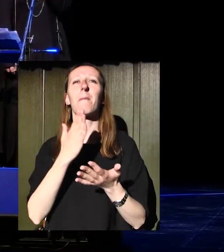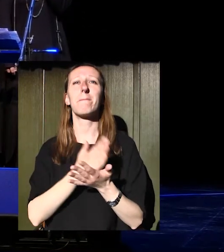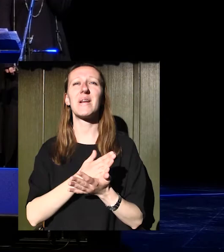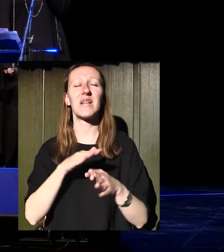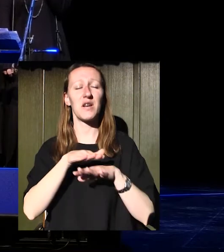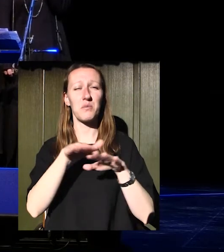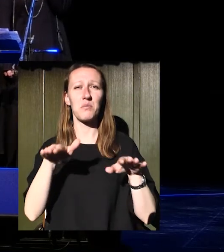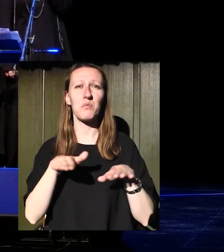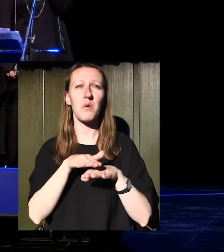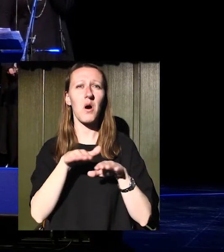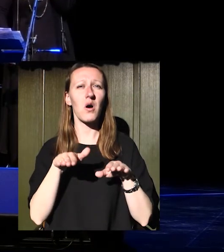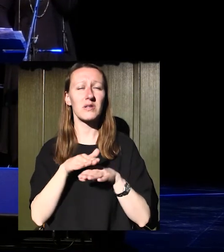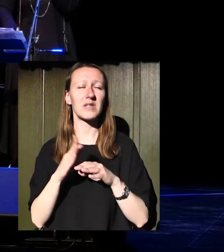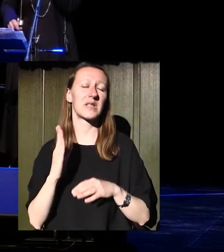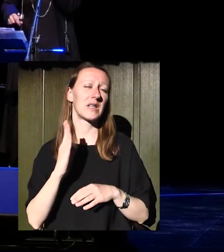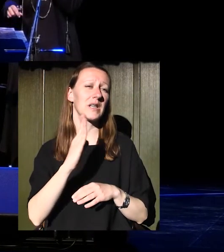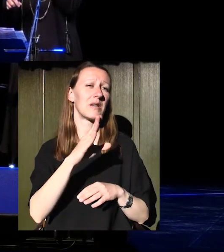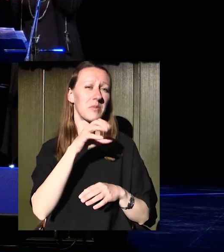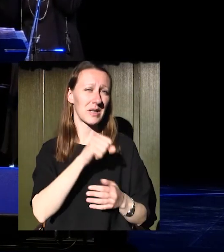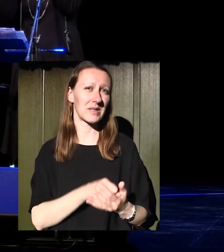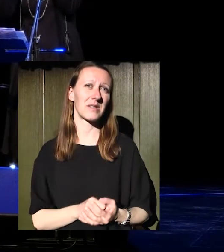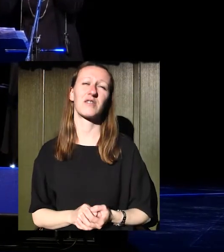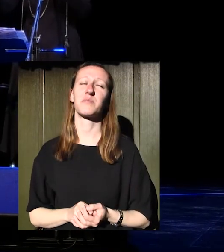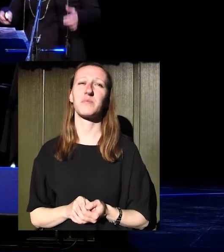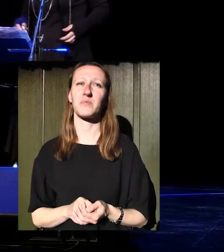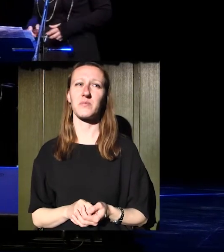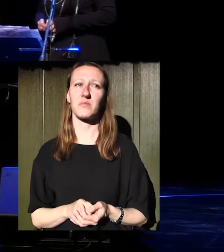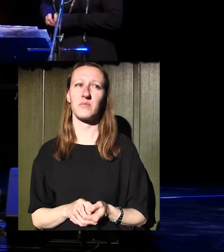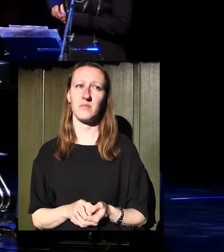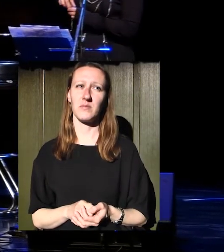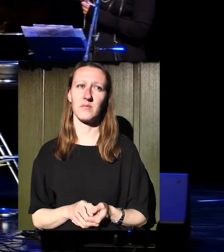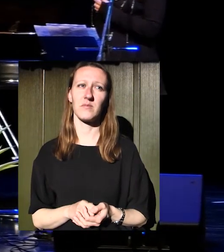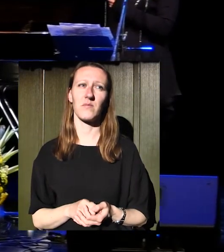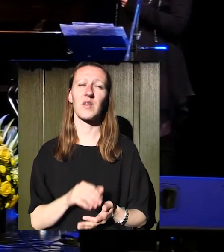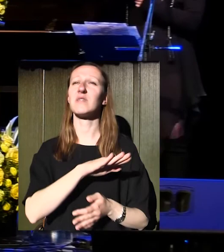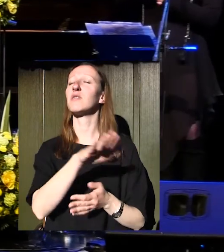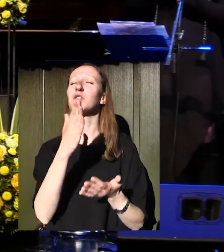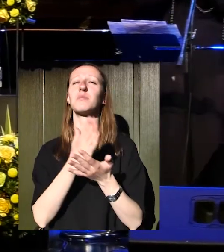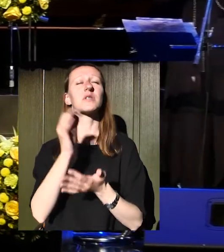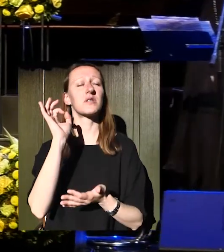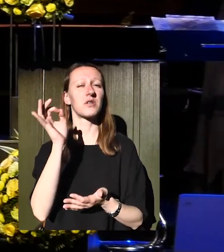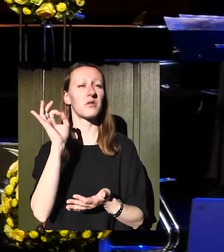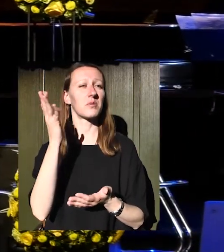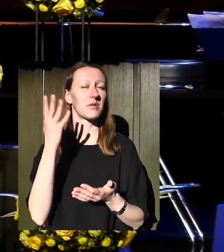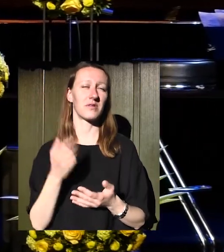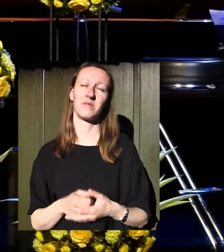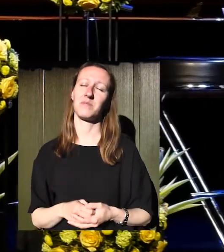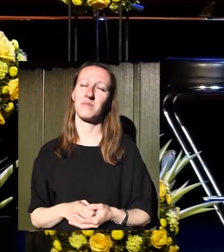Čovjek htio biti morski pas. Ma sve će biti